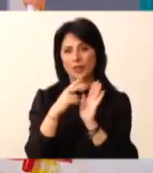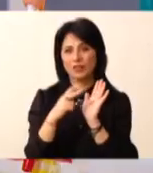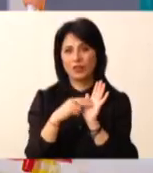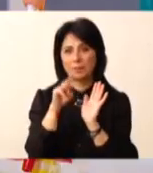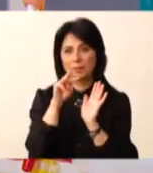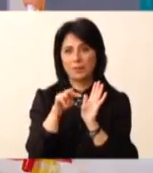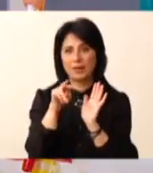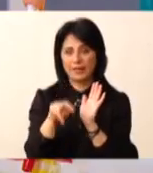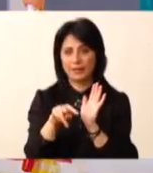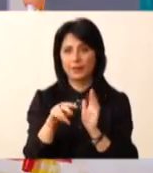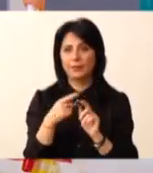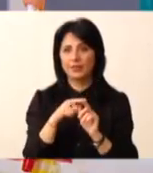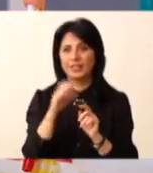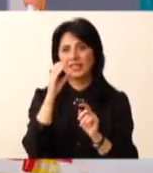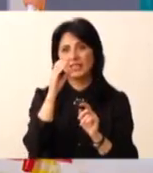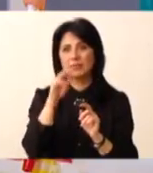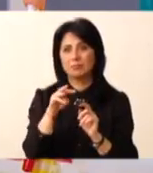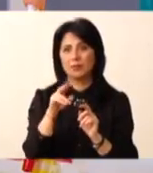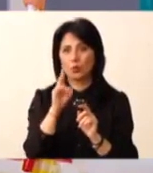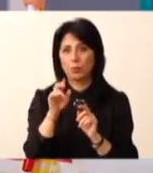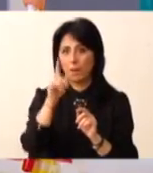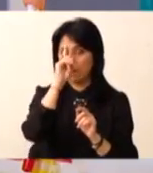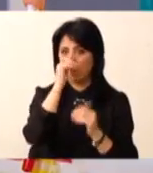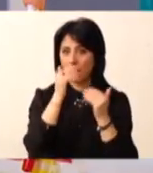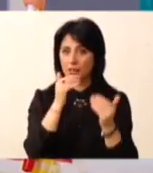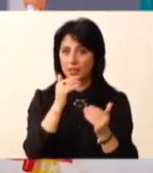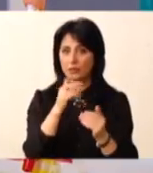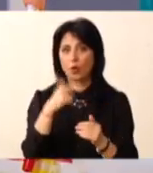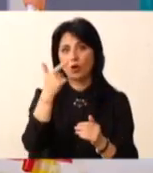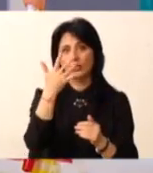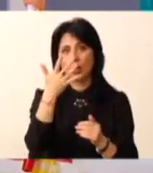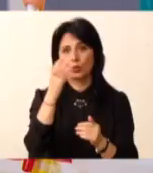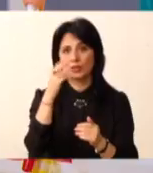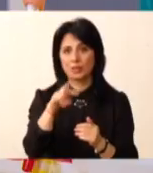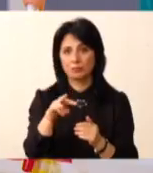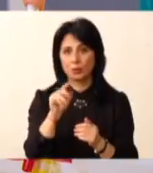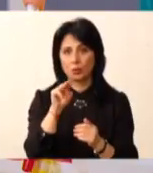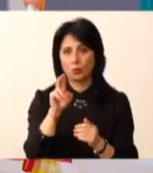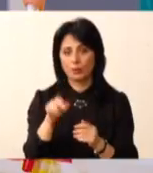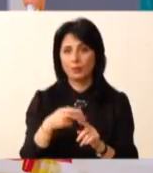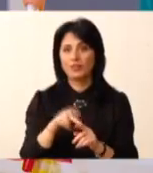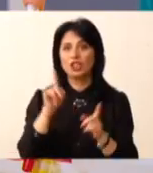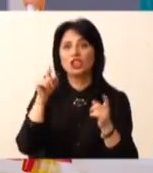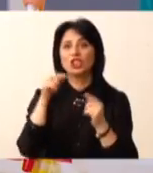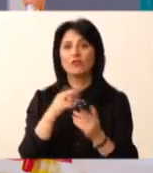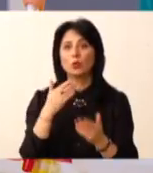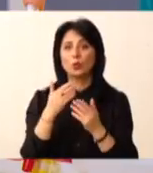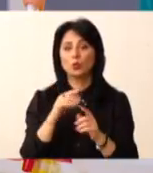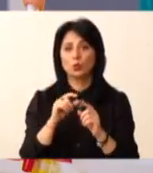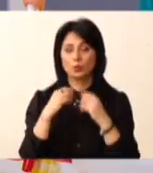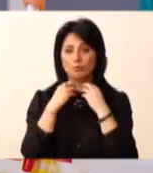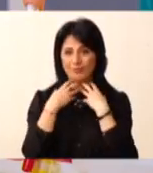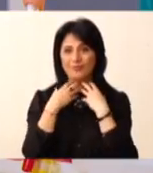18 მილილიტრი, ან სანტიმეტრ კუბი, მამაკაცის მაქსიმალური არის 25 სანტიმეტრ კუბი. შესაბამისად, თუ